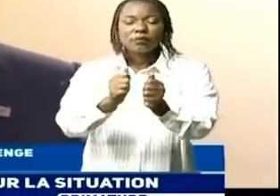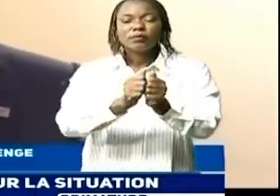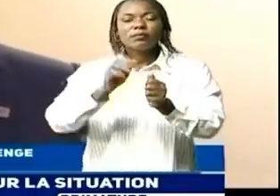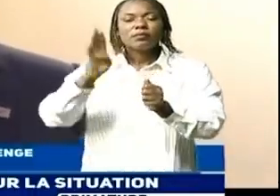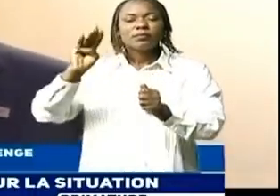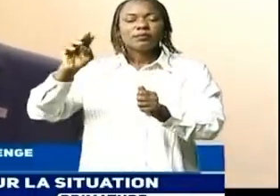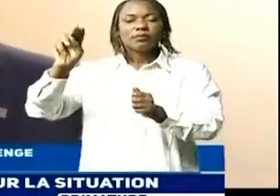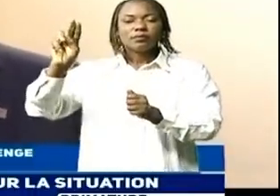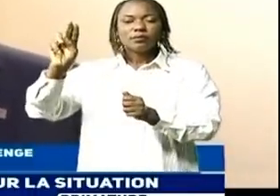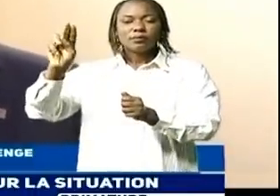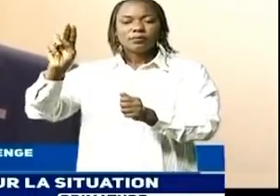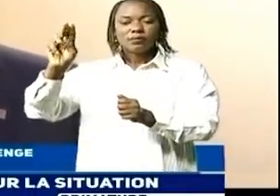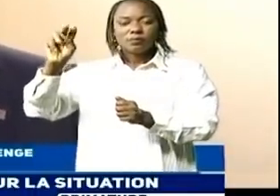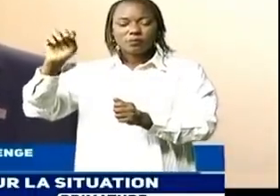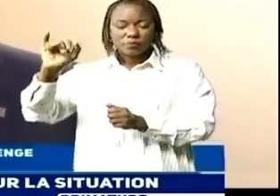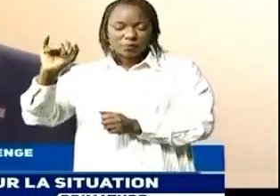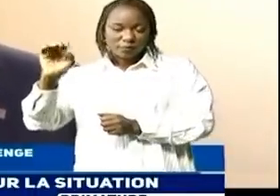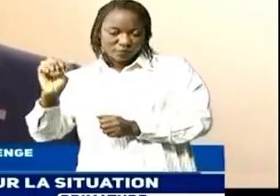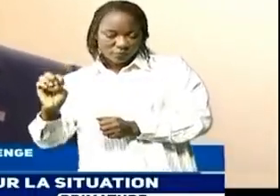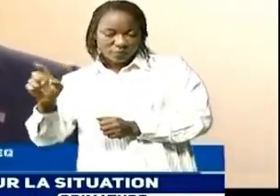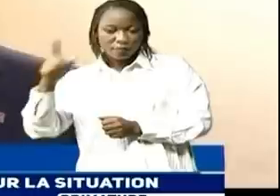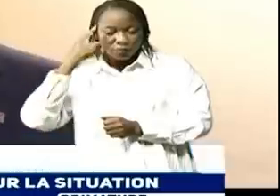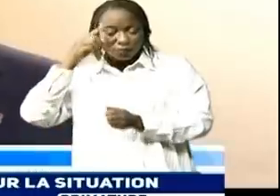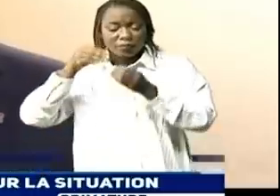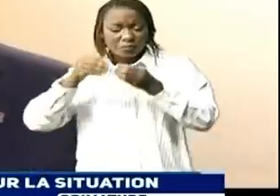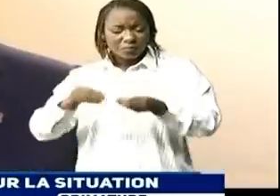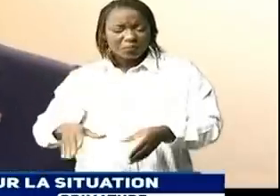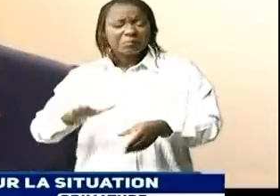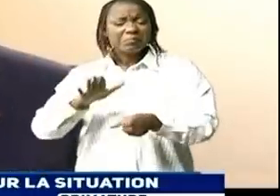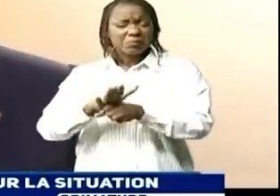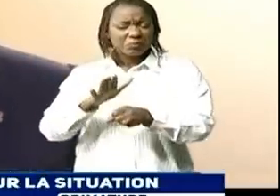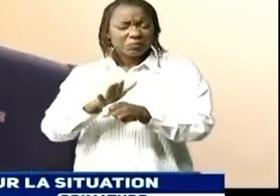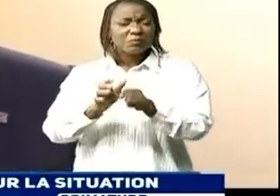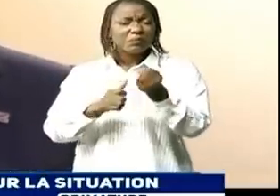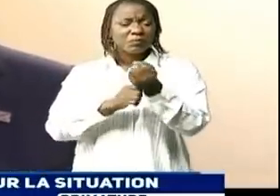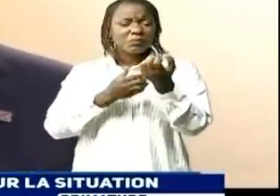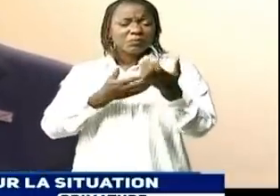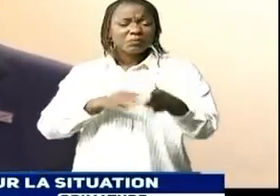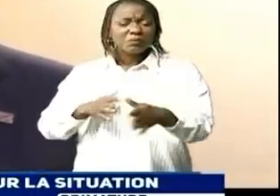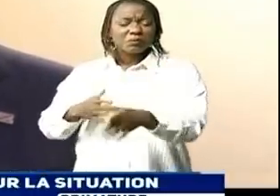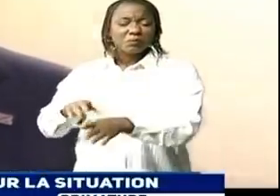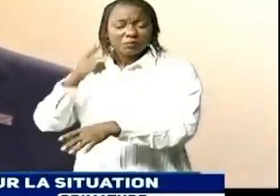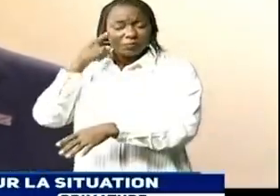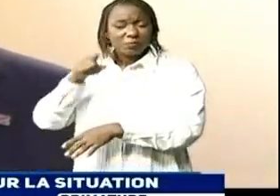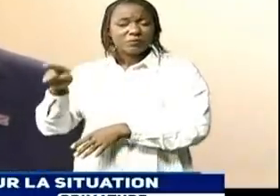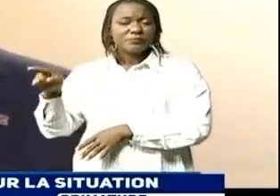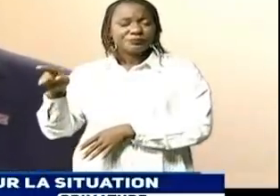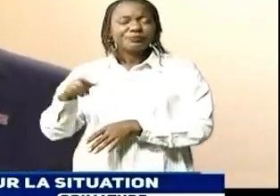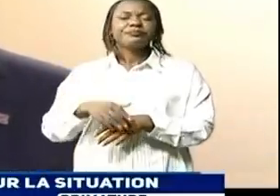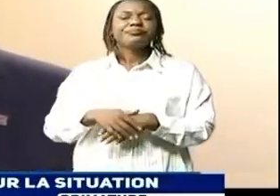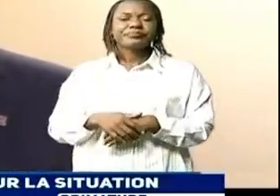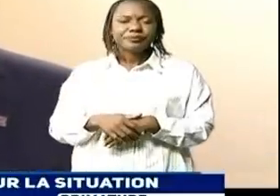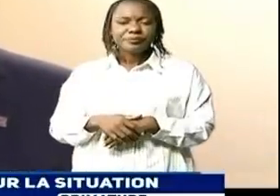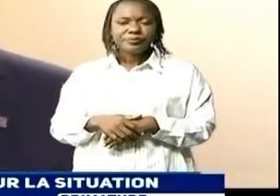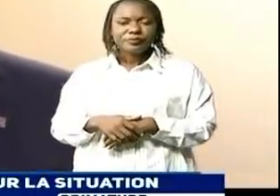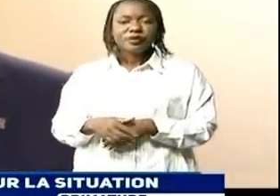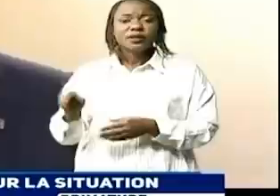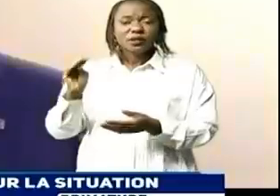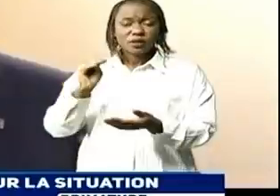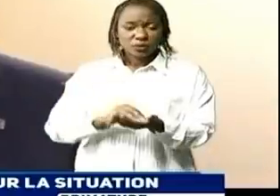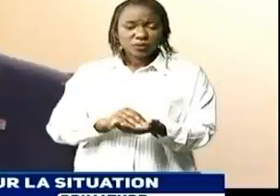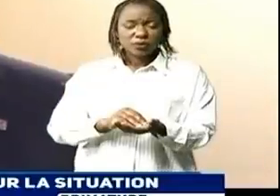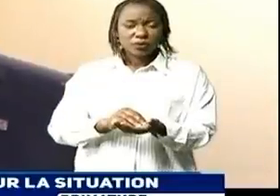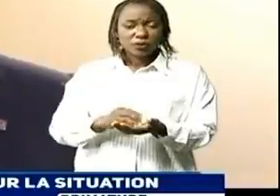beaucoup de pertes en vies humaines jusqu'encore récemment dans le territoire des Rumu. Et paix à leurs âmes